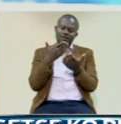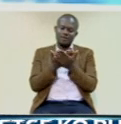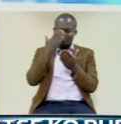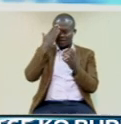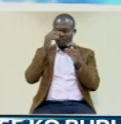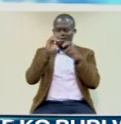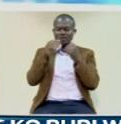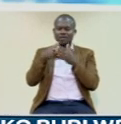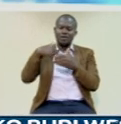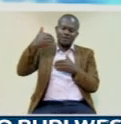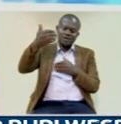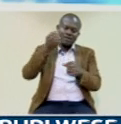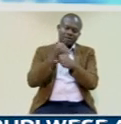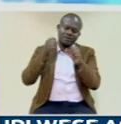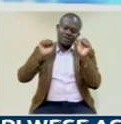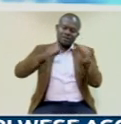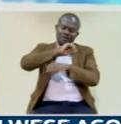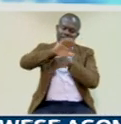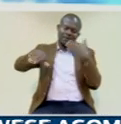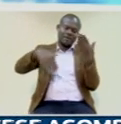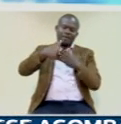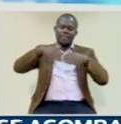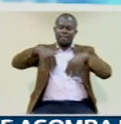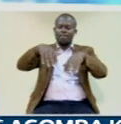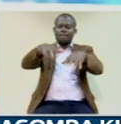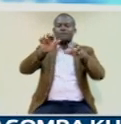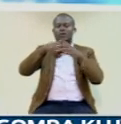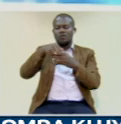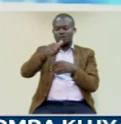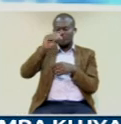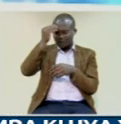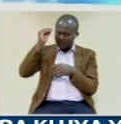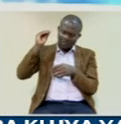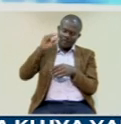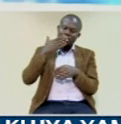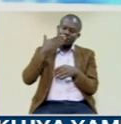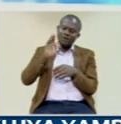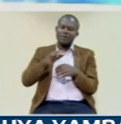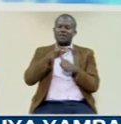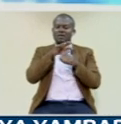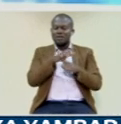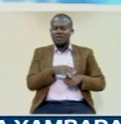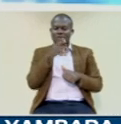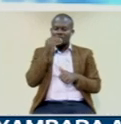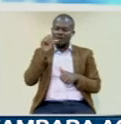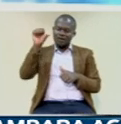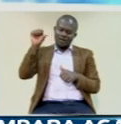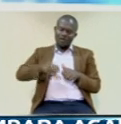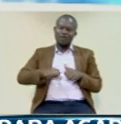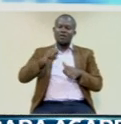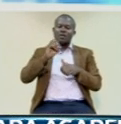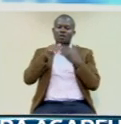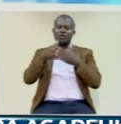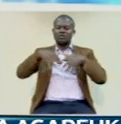ngo bajye bakora ibishoboka byose bamagane ubwo butumwa busebya cyangwa se